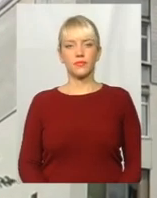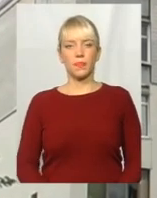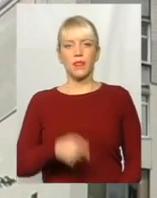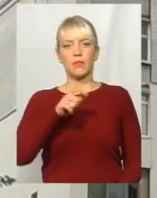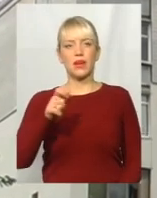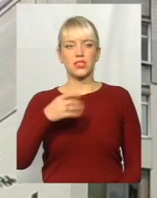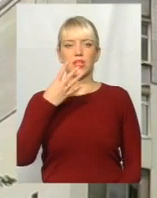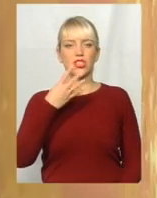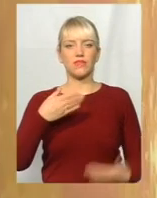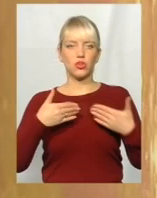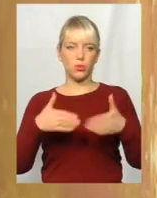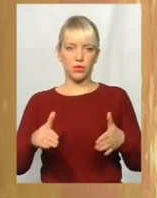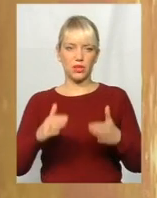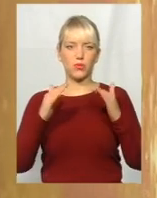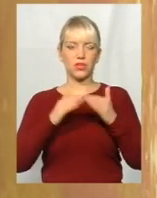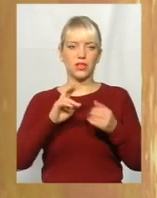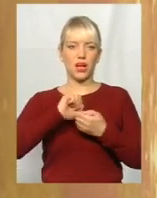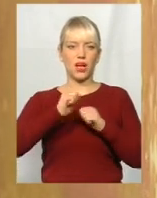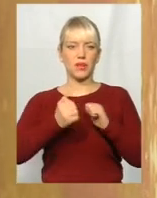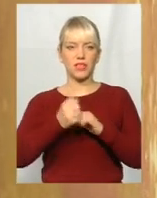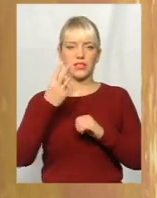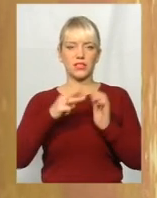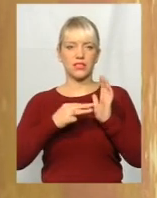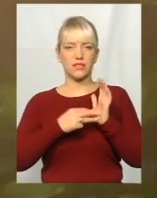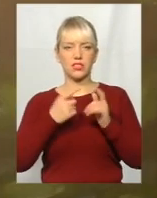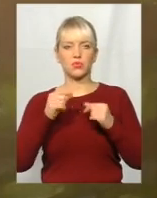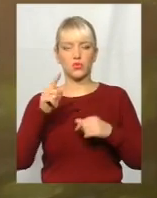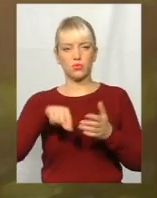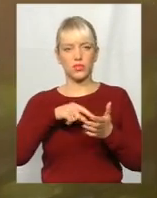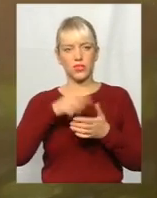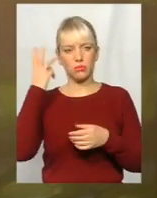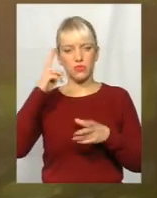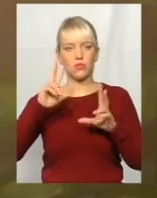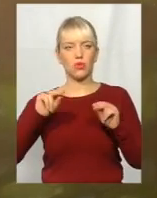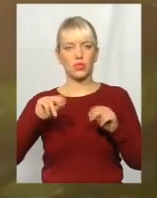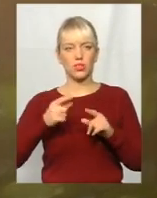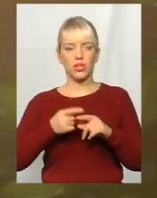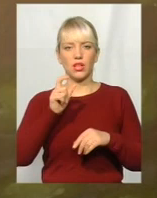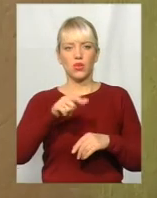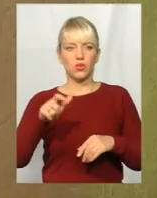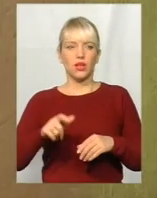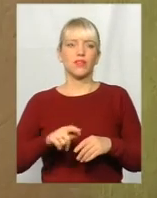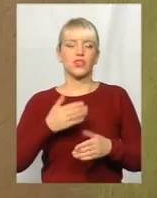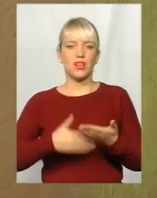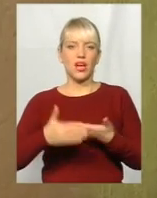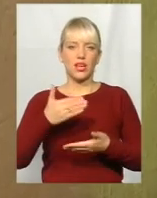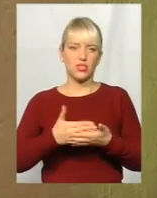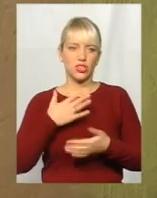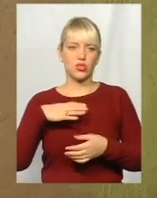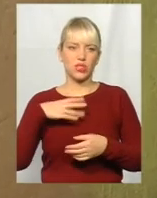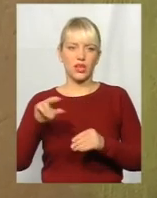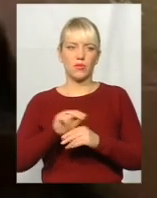Мешканцям 4-го під'їзду, будинку на Кам'янецькій, 38, що у Хмельницькому, пощастило. Вони нарешті дочекались на ремонт